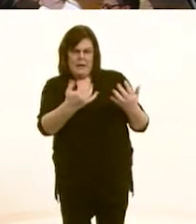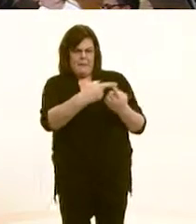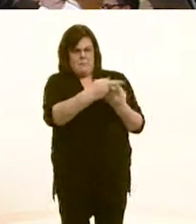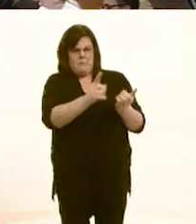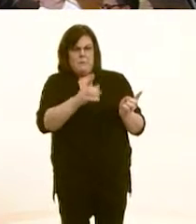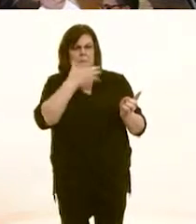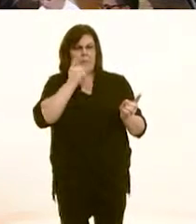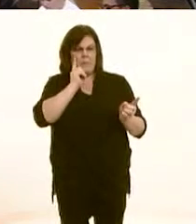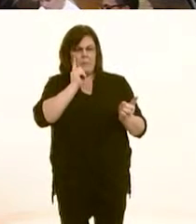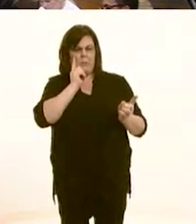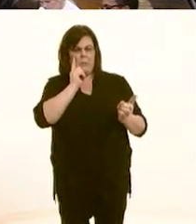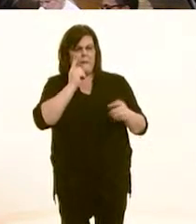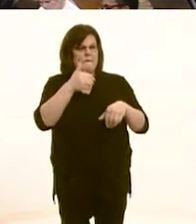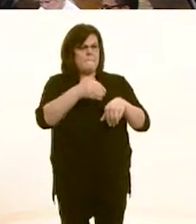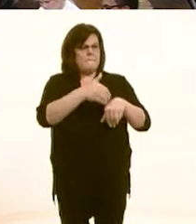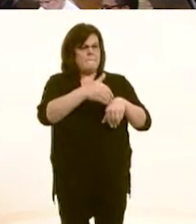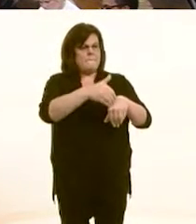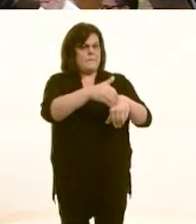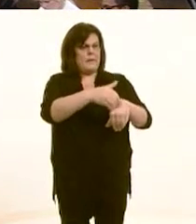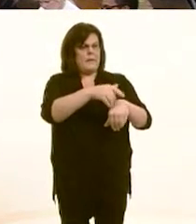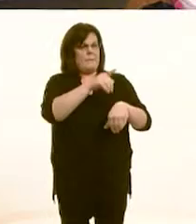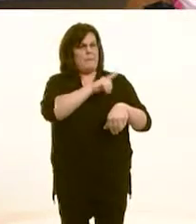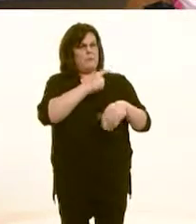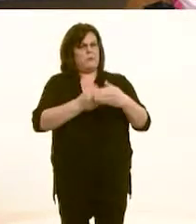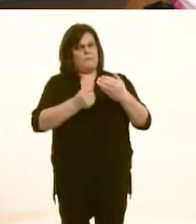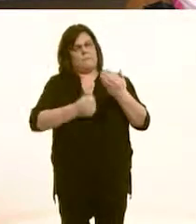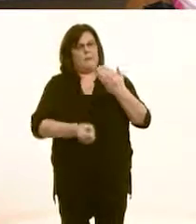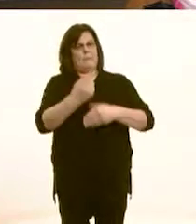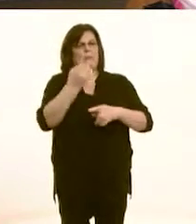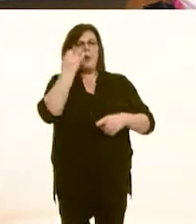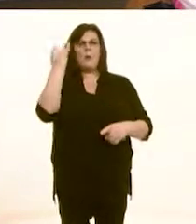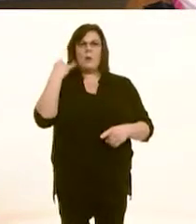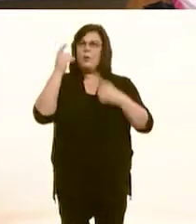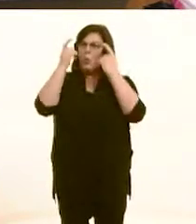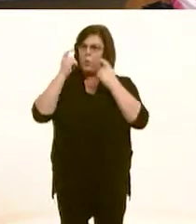diwetha. Ni yn gwybod bod na